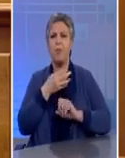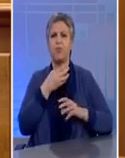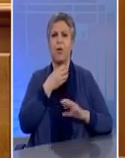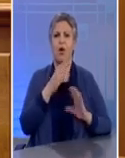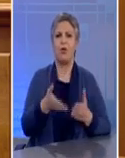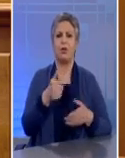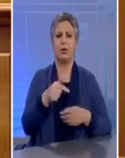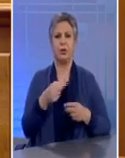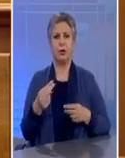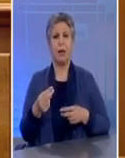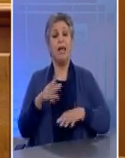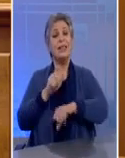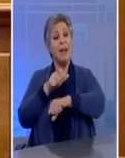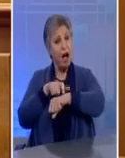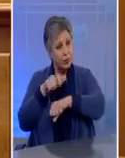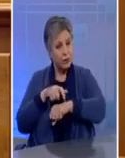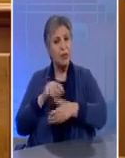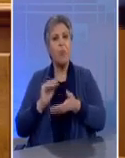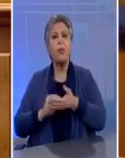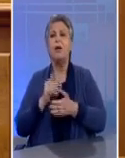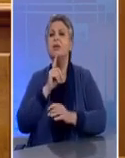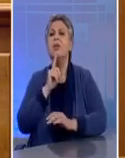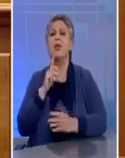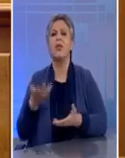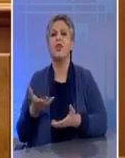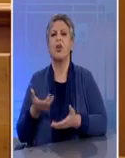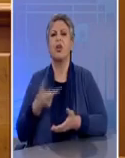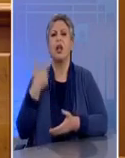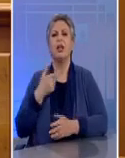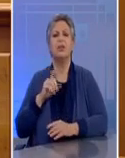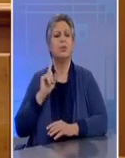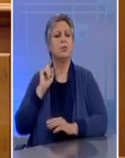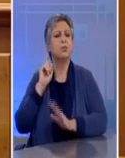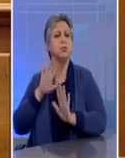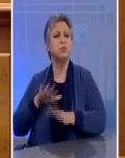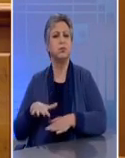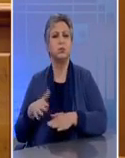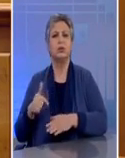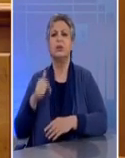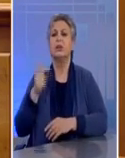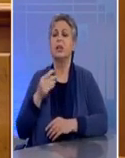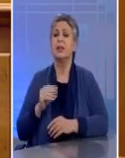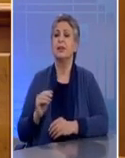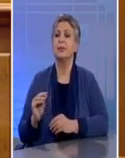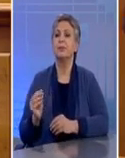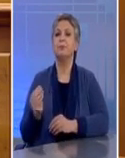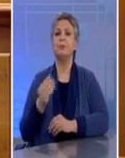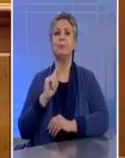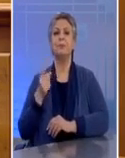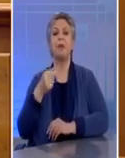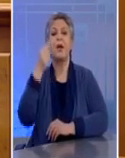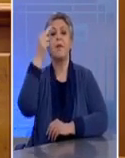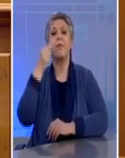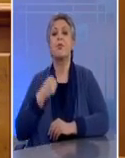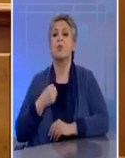τη γράφετε στα παλιά σας τα παπούτσια. Και βάζετε τον Κουρουμπλή να βγάλει το φίδι από την τρύπα. Να μας πείθει ότι αυτά που πάει να κάνει